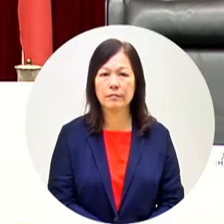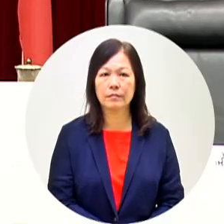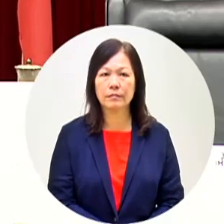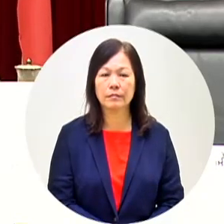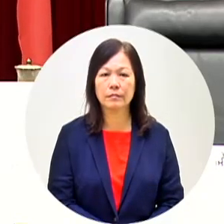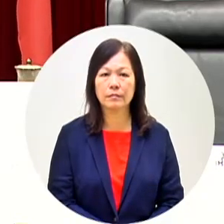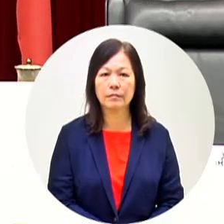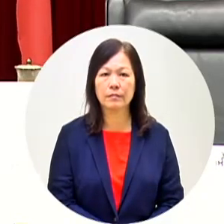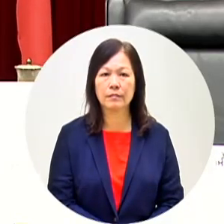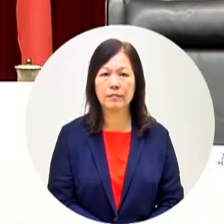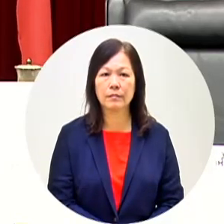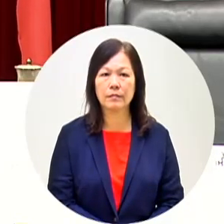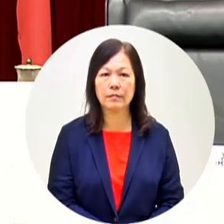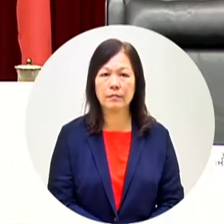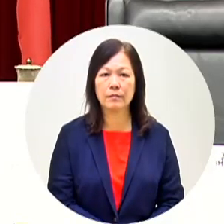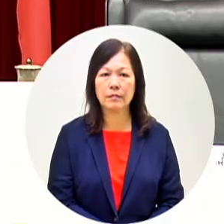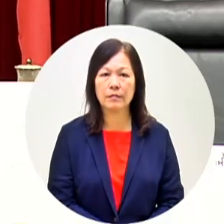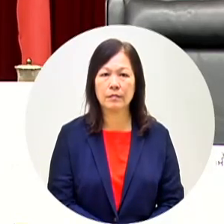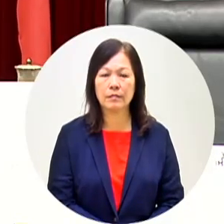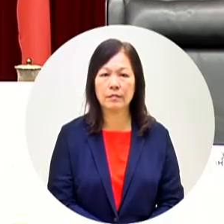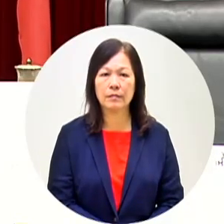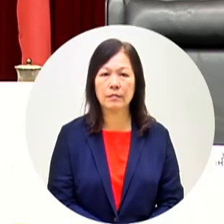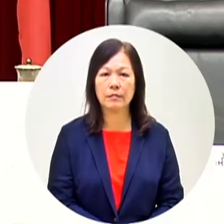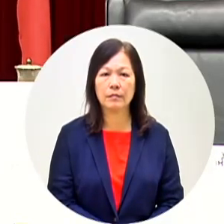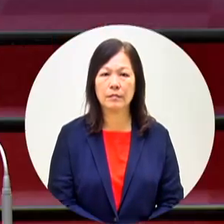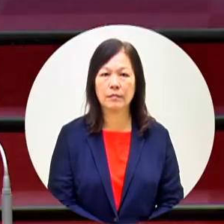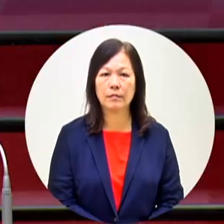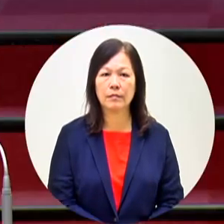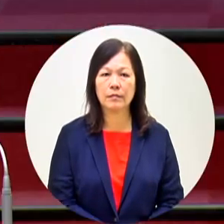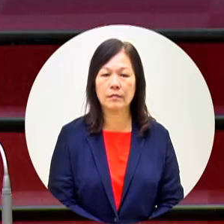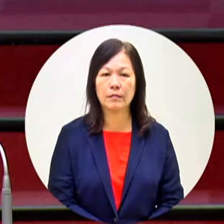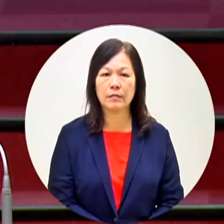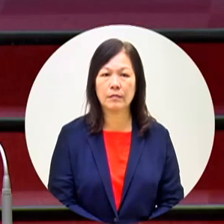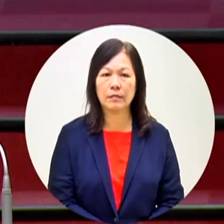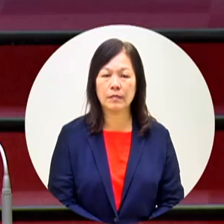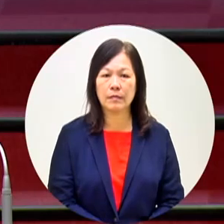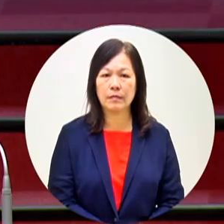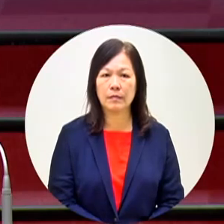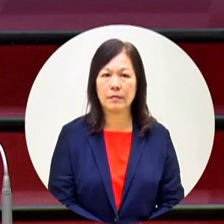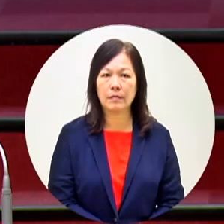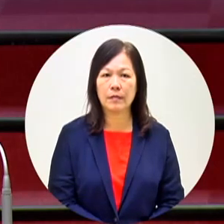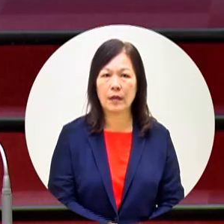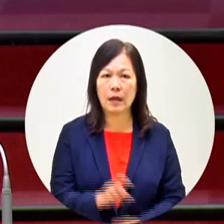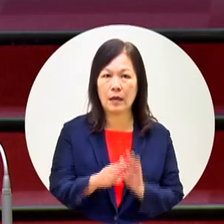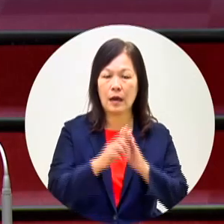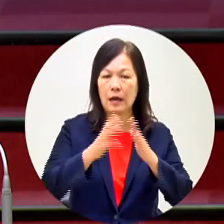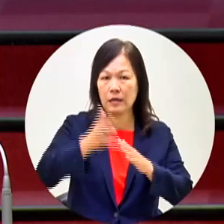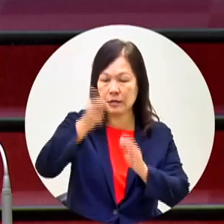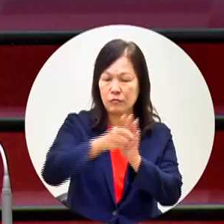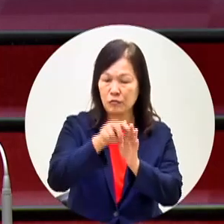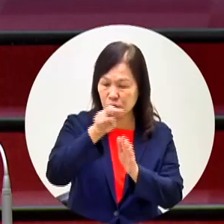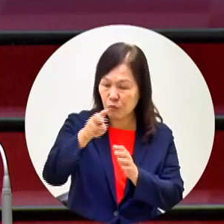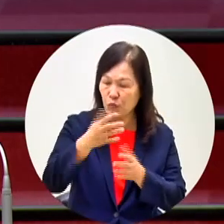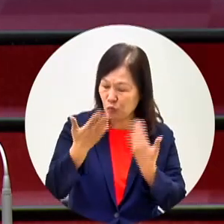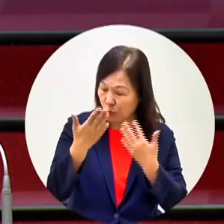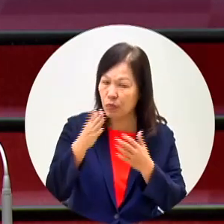来，放相片来，好不好？来，那个市长嘛，你看清楚一下哈。好，来。